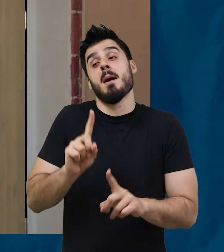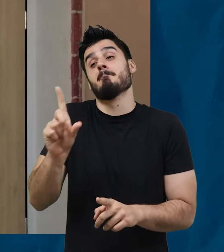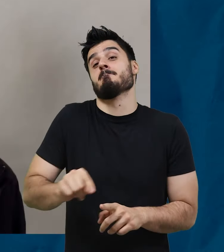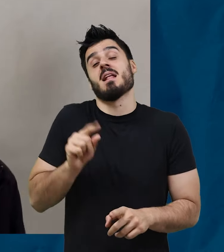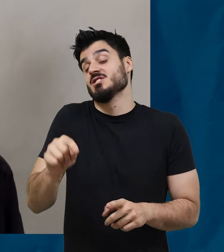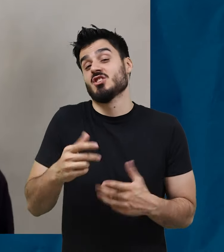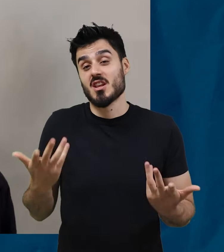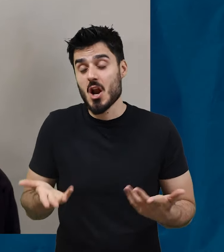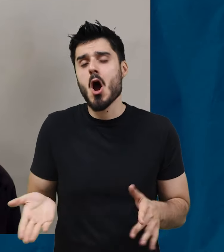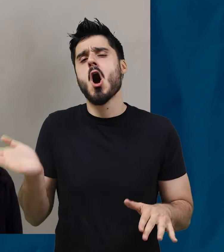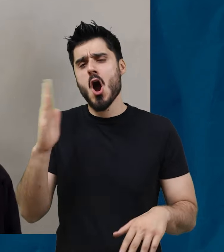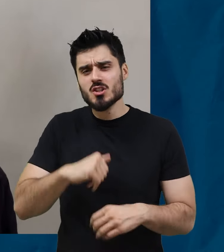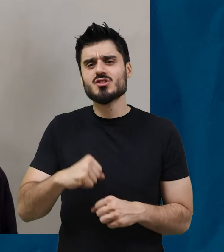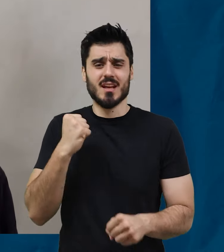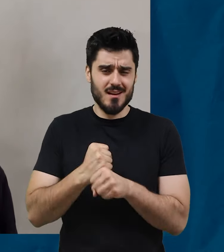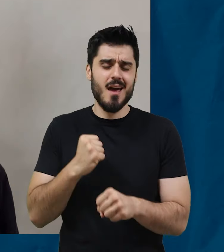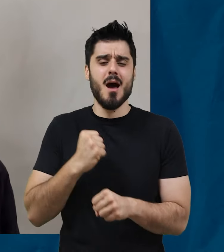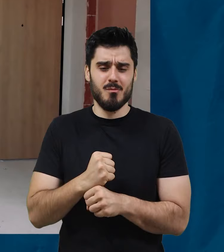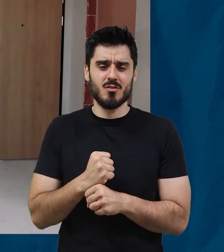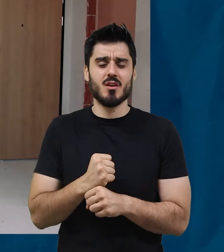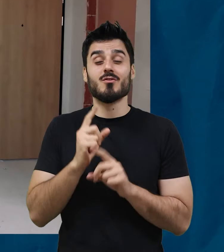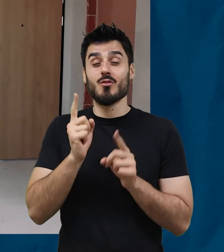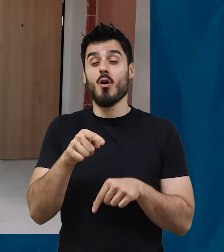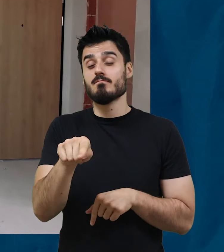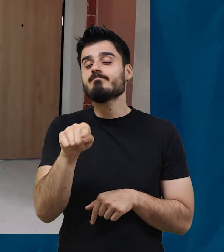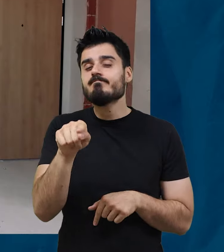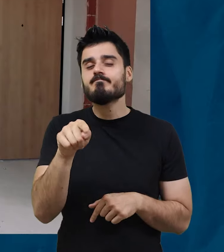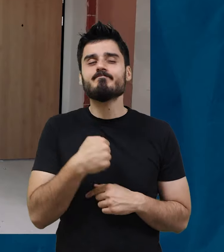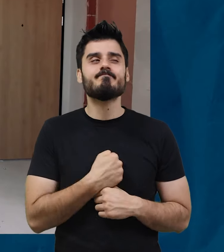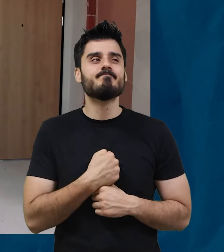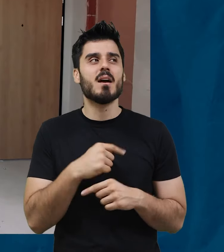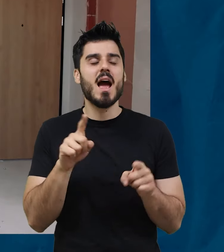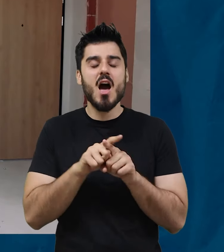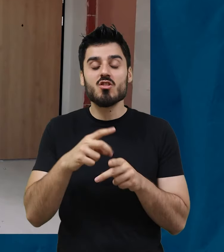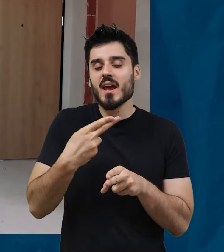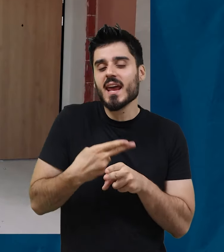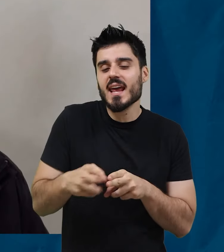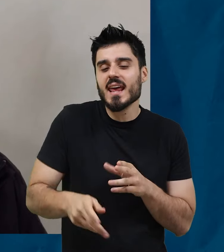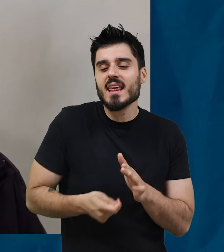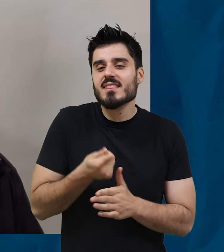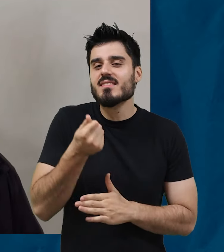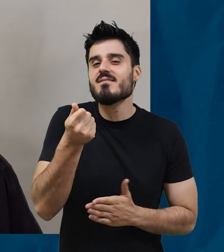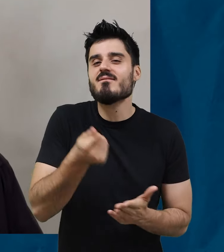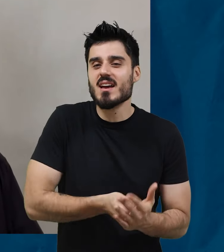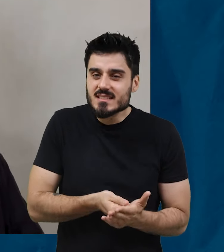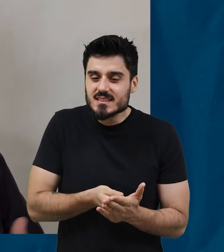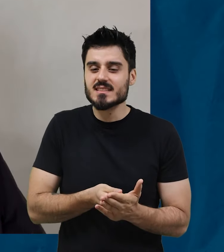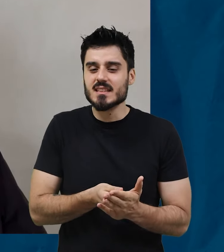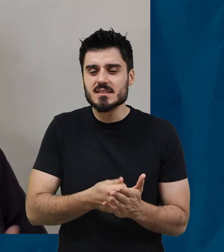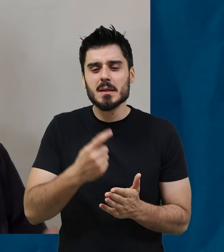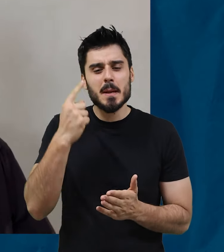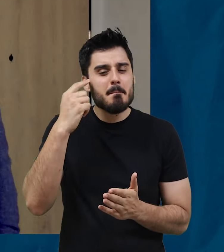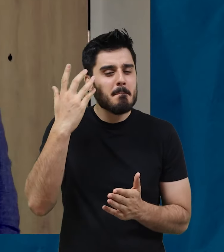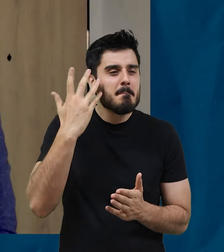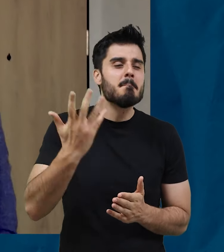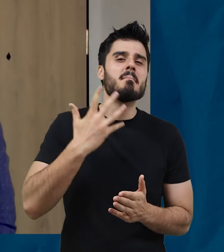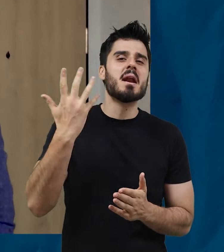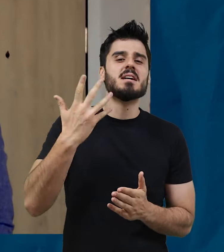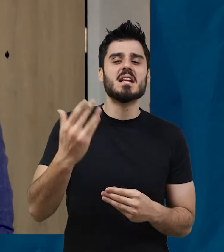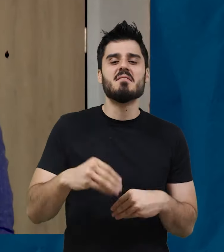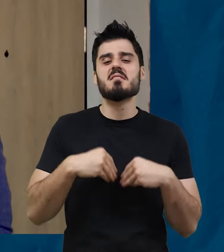още работиме и това го взимаме като инвестиционно. Примерно, представяме си по-лесно да го